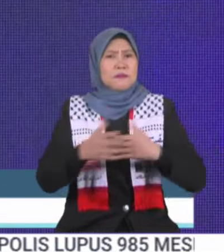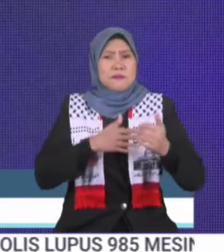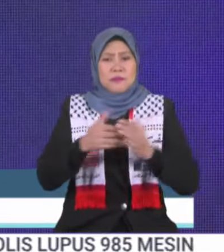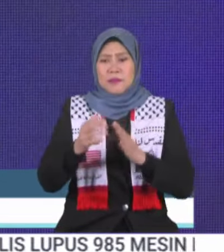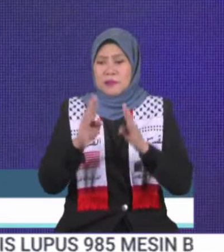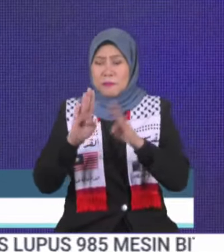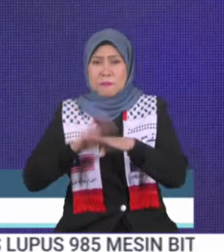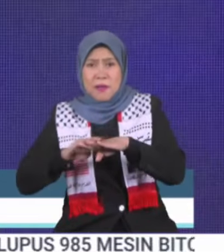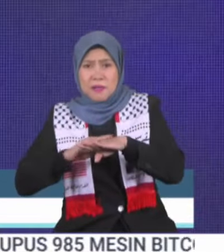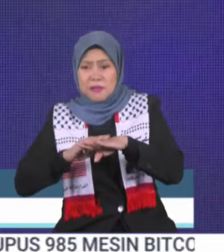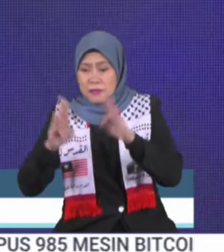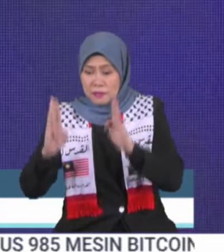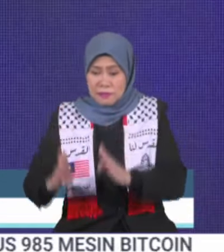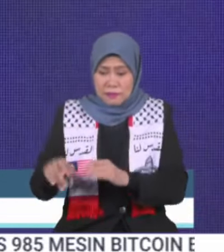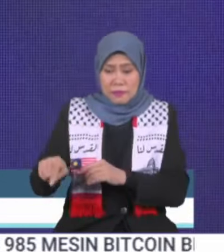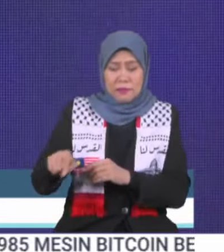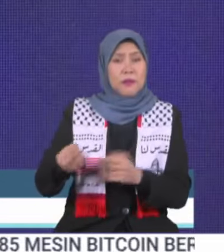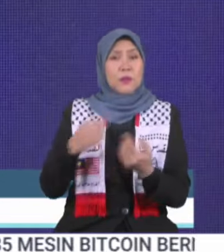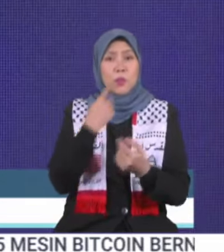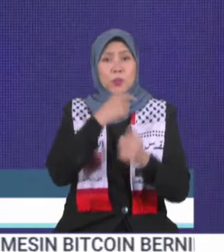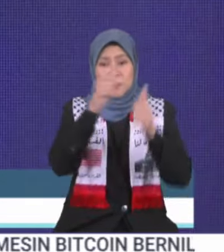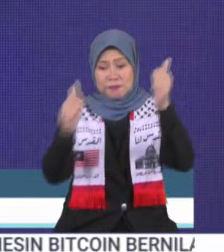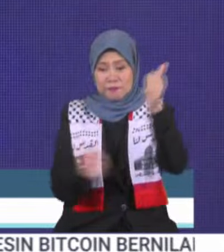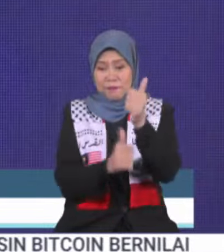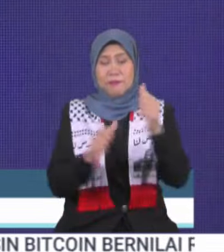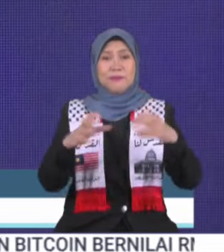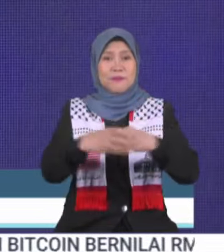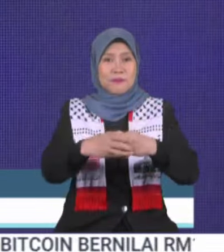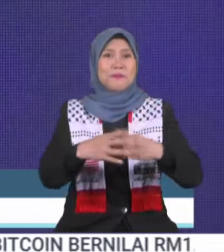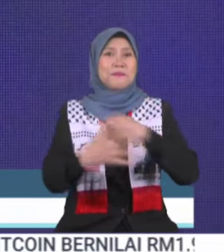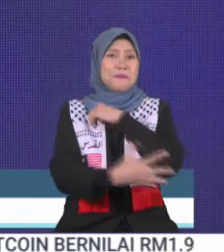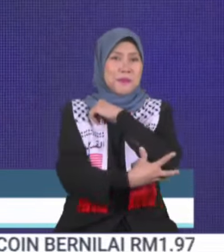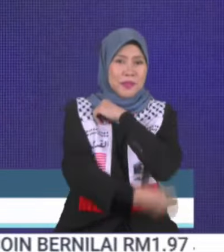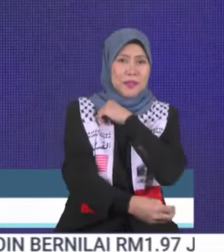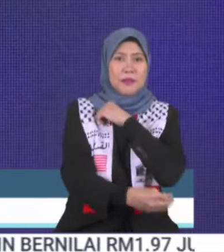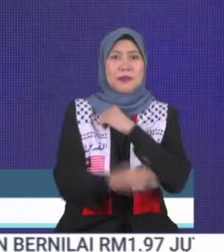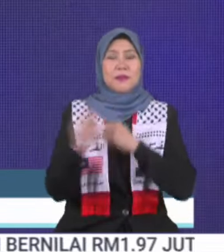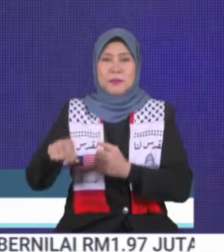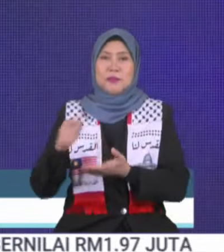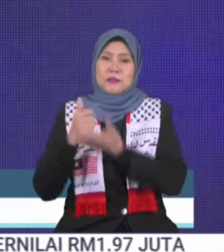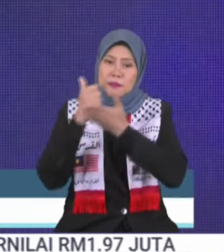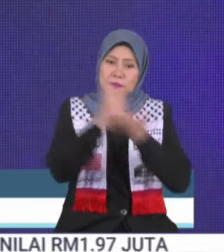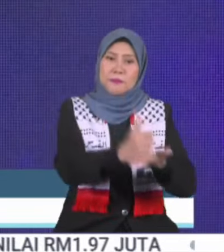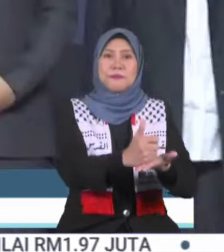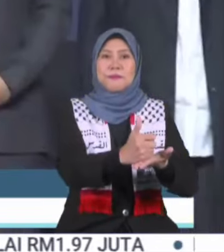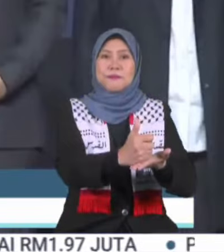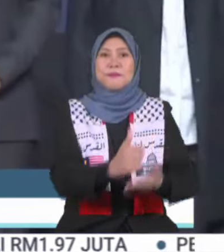kaum. Siapa yang tergolong di bawah kategori miskin tegar itu harus dibantu.